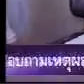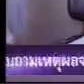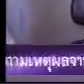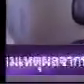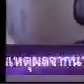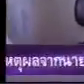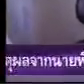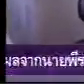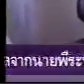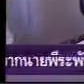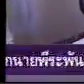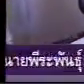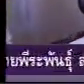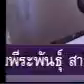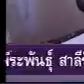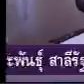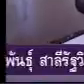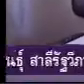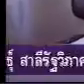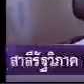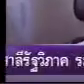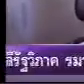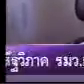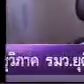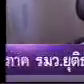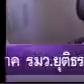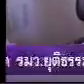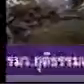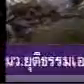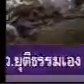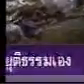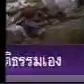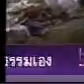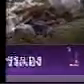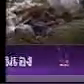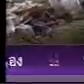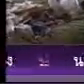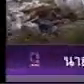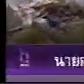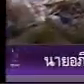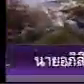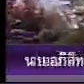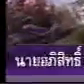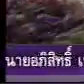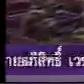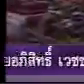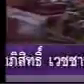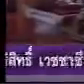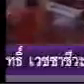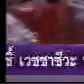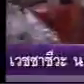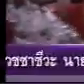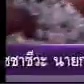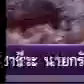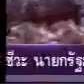านรวมถึงการควบคุมไม่ให้มีการตัดถนนใหญ่ภายในพื้นที่ประวัติศาสตร์ของเมืองด้านนายทัศนัยบูรณุปก